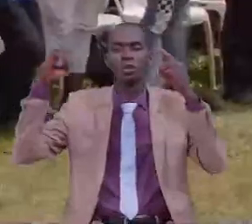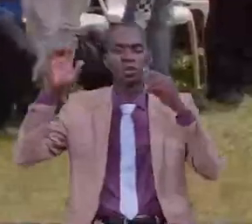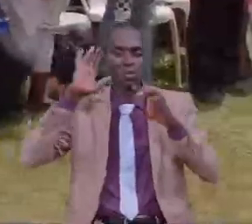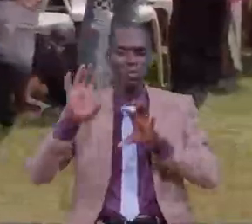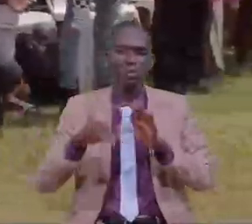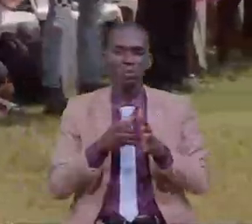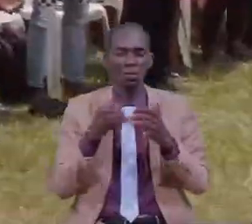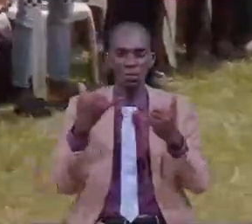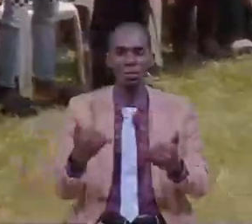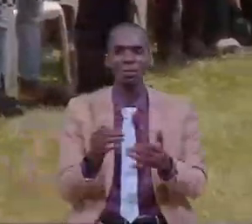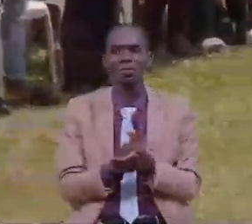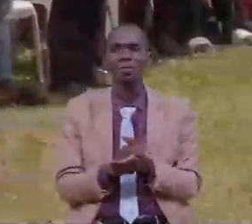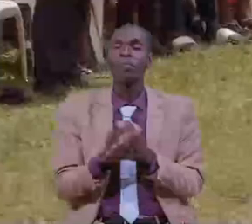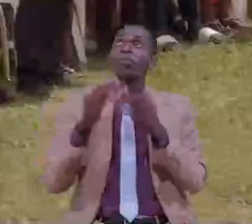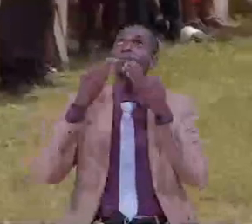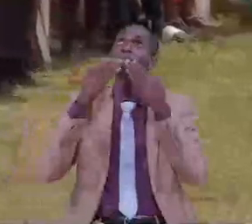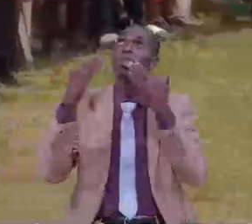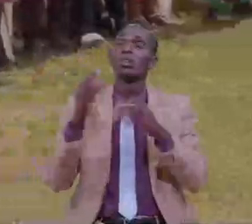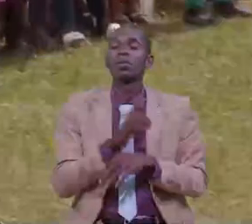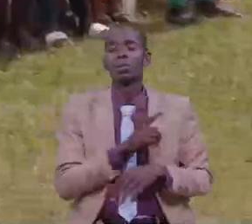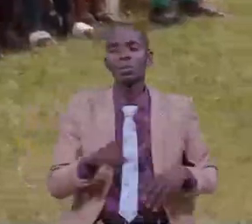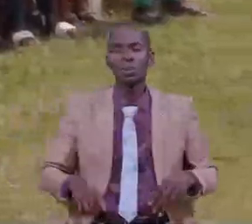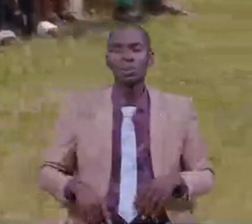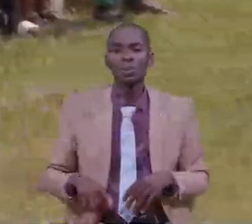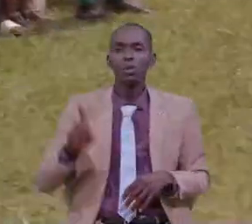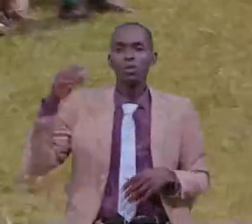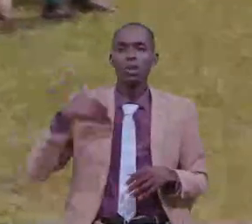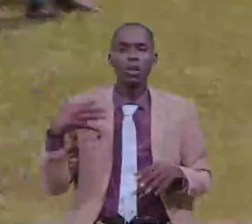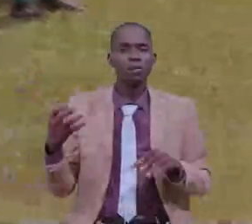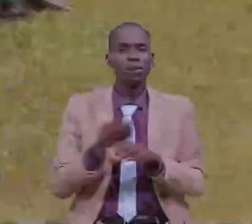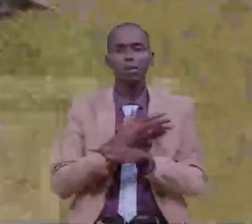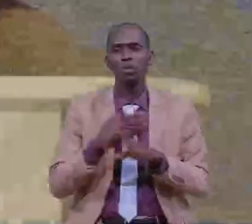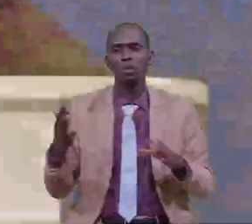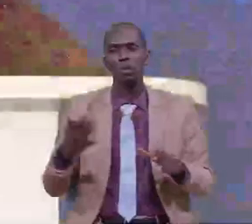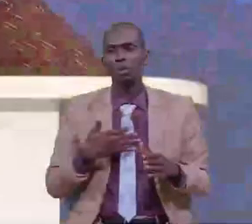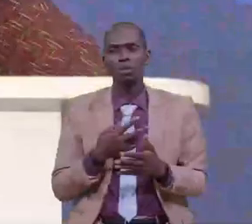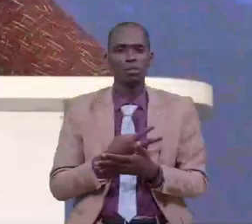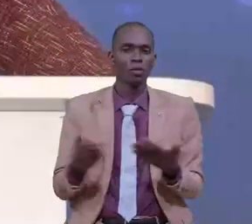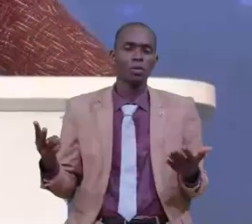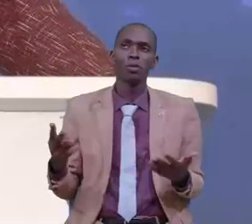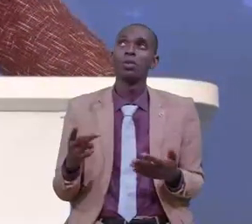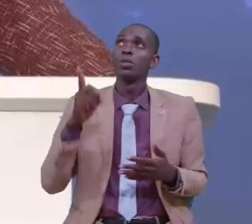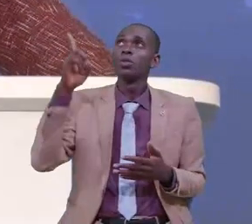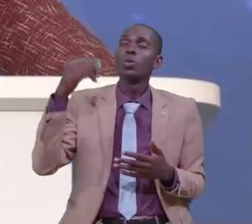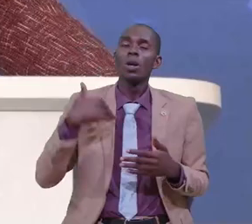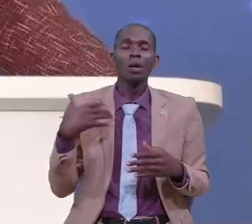Et il le fait maintenant. Merci Seigneur. Tu as ôté mes échecs.